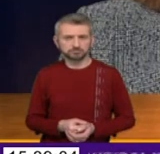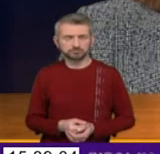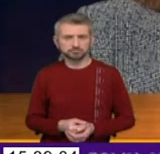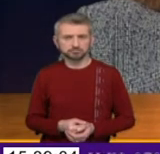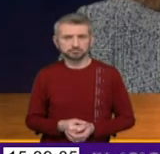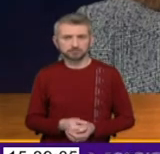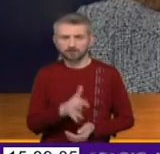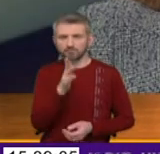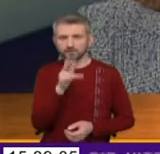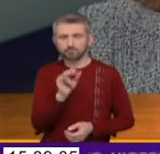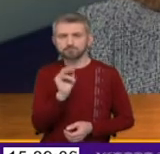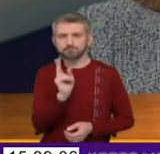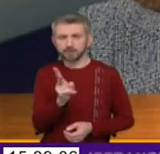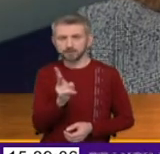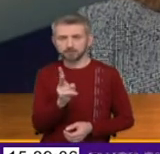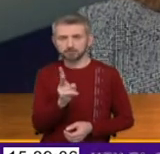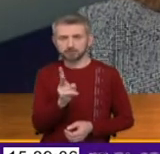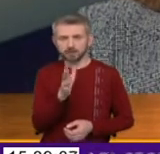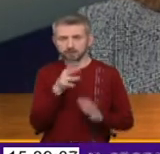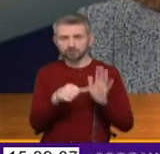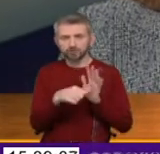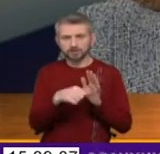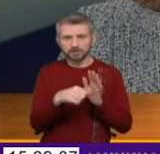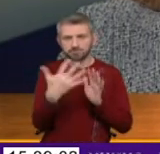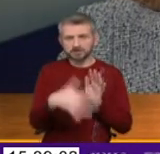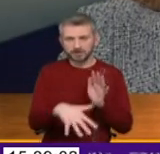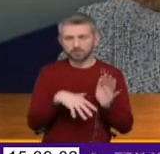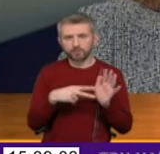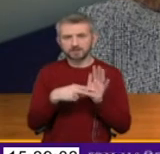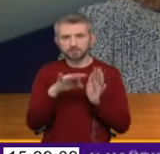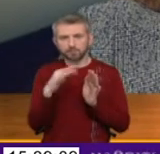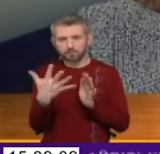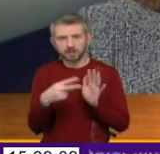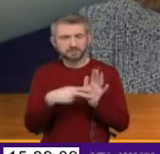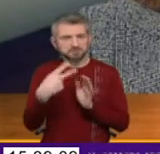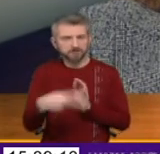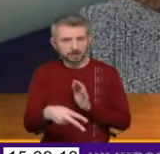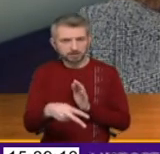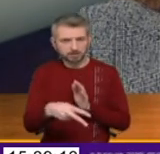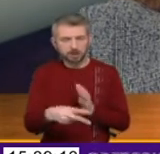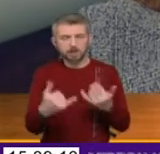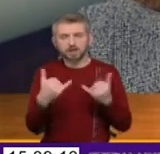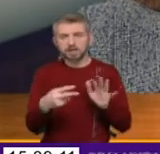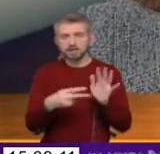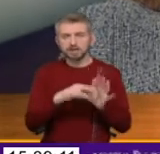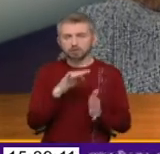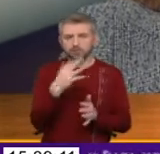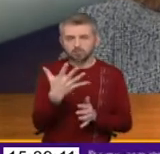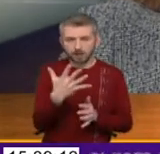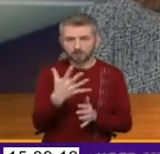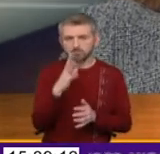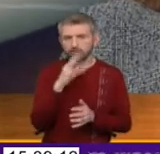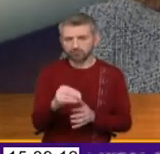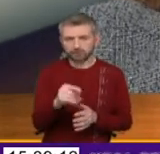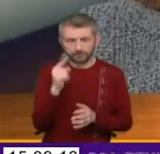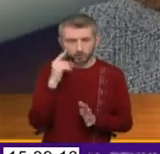В час пік без 10:07 ходив автобус, 7:05 і 7:20. Зараз 7:05 ходить маршрутка.